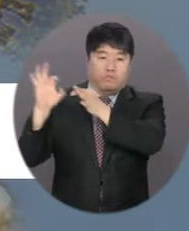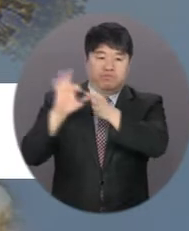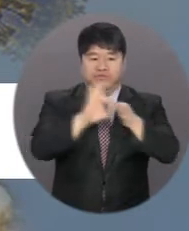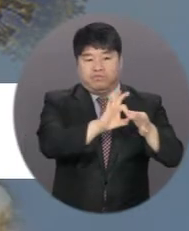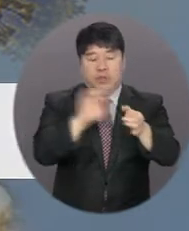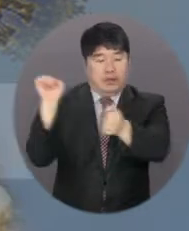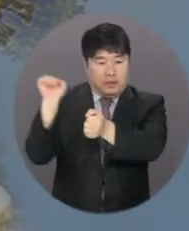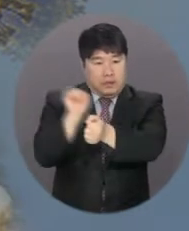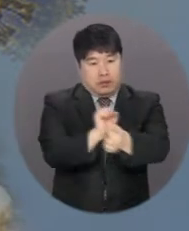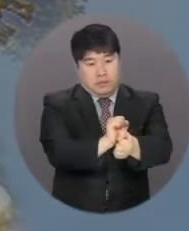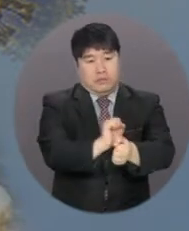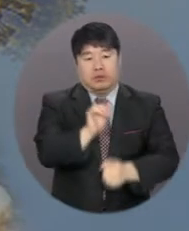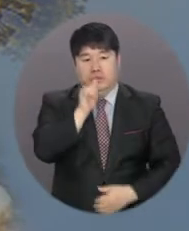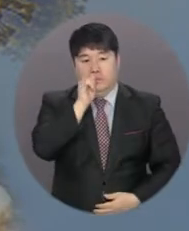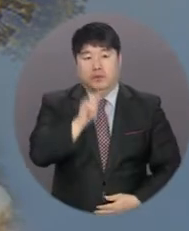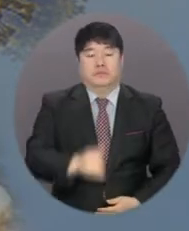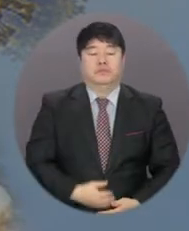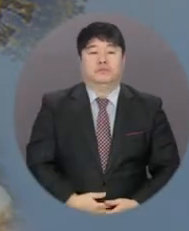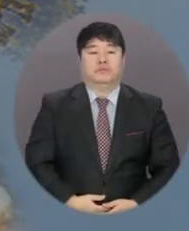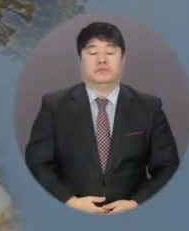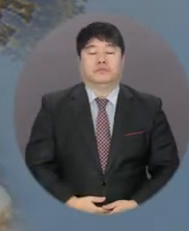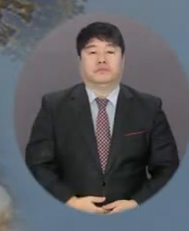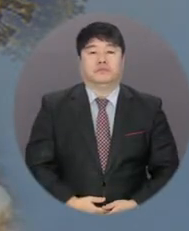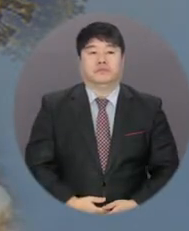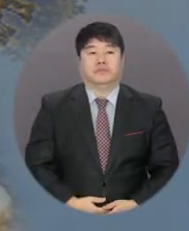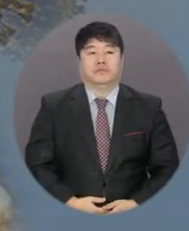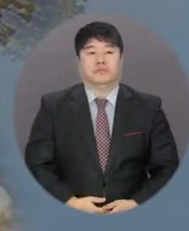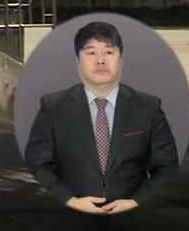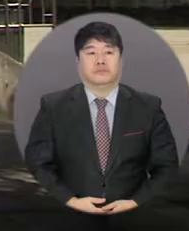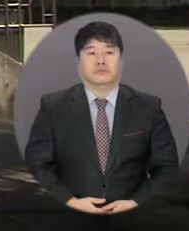이어지고 있습니다 우종 운 기자가 취재했습니다